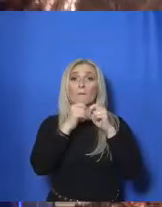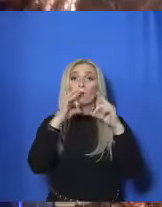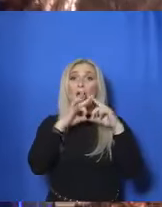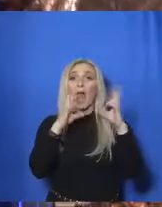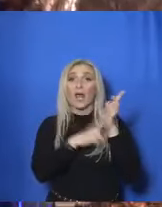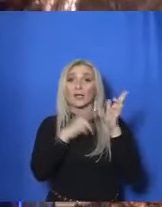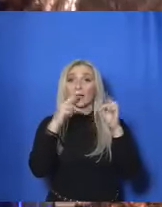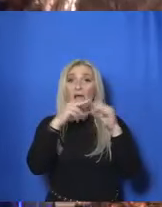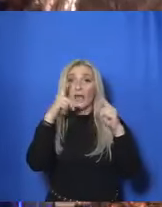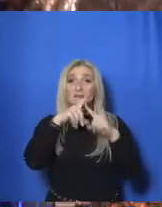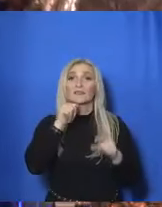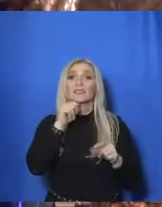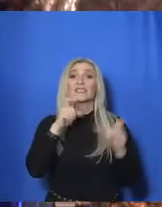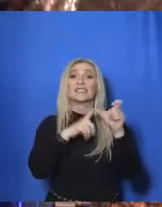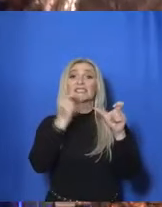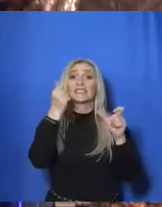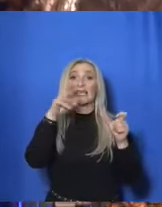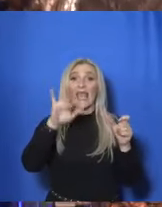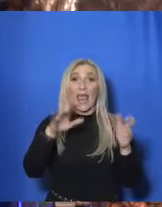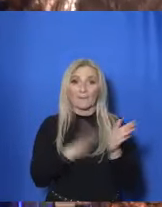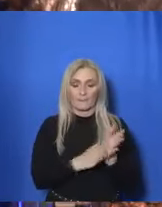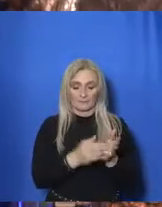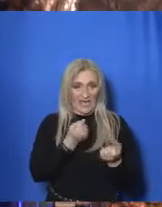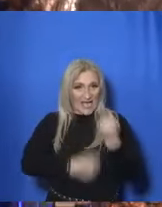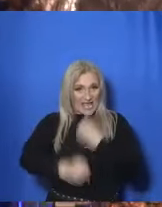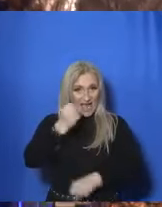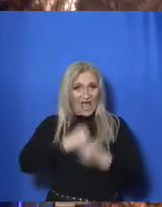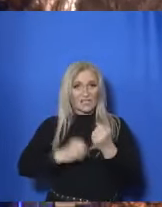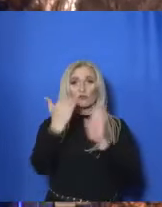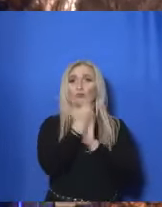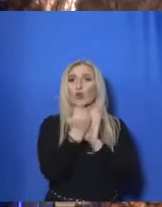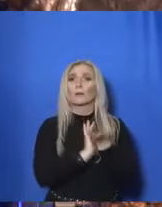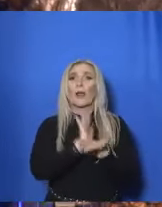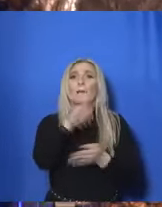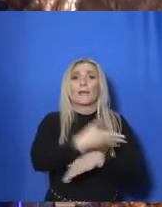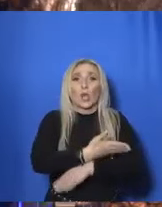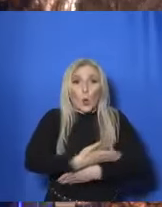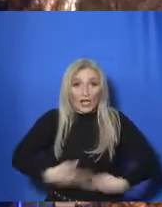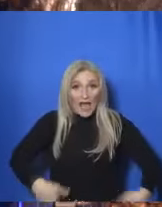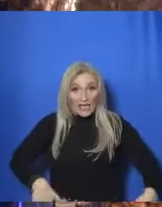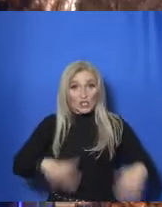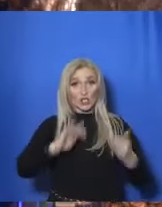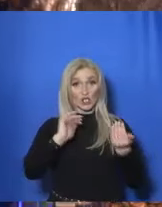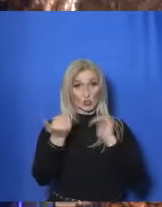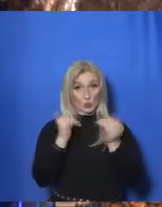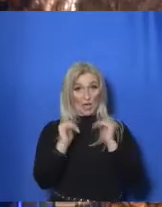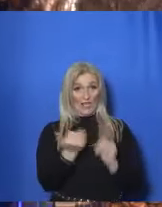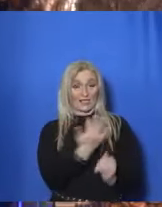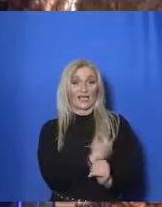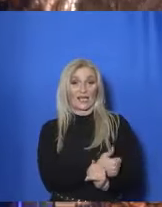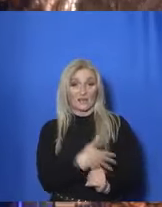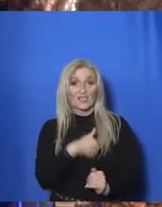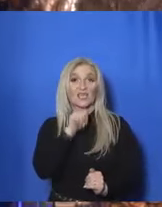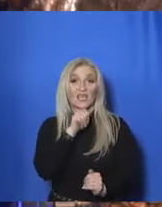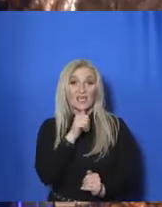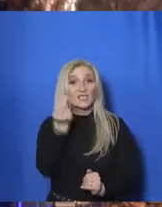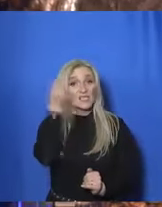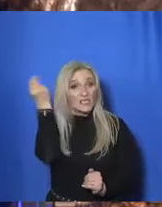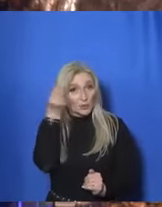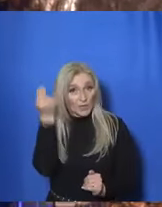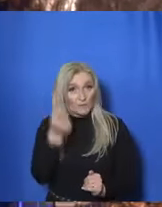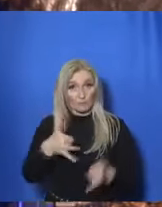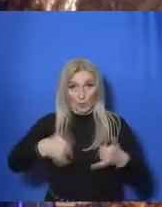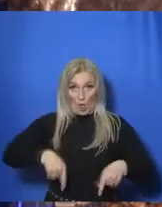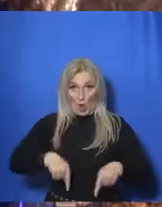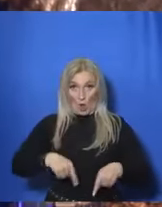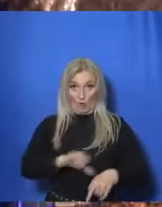Srijemu. Ili uspostavi razvoju programa prekogranične suradnje između Republike Hrvatske i Republike Srbije, koji se